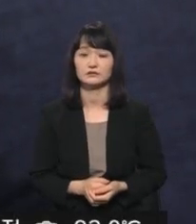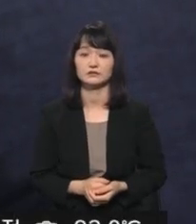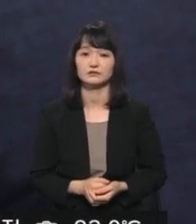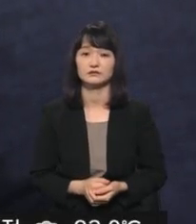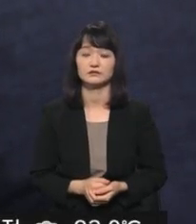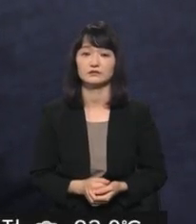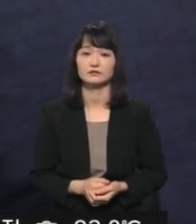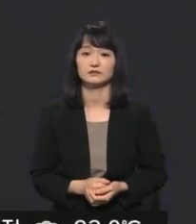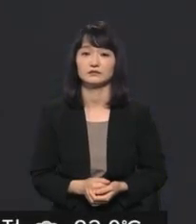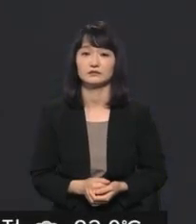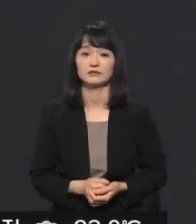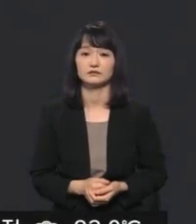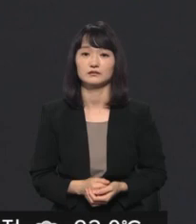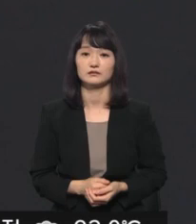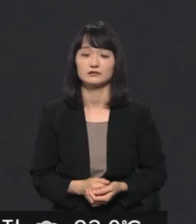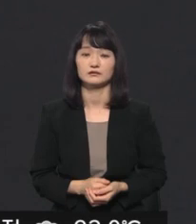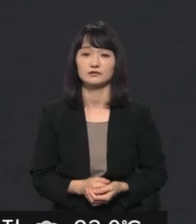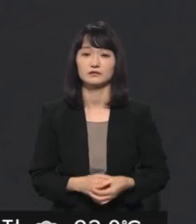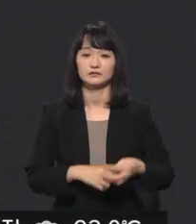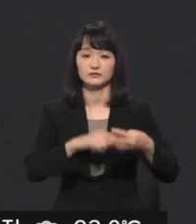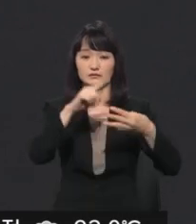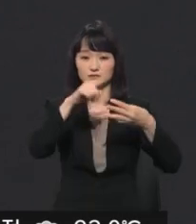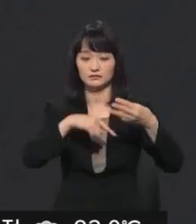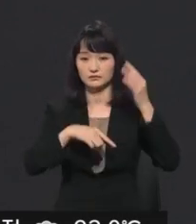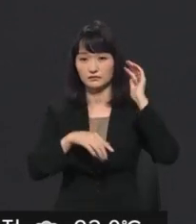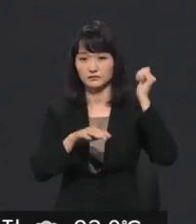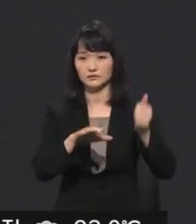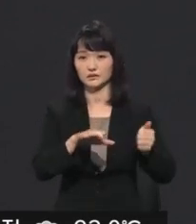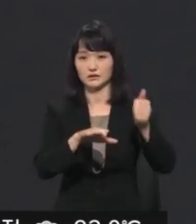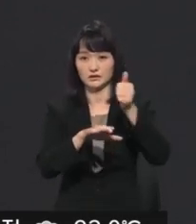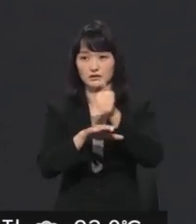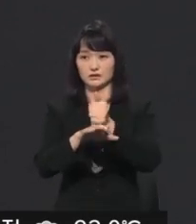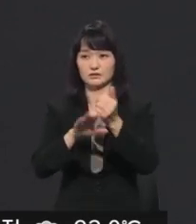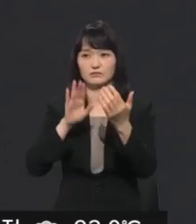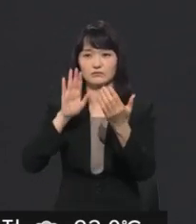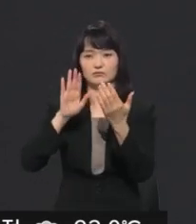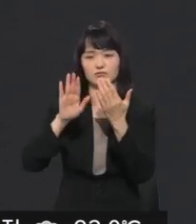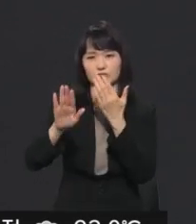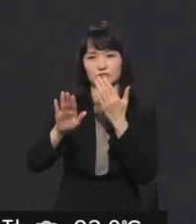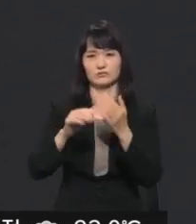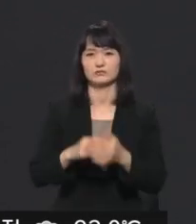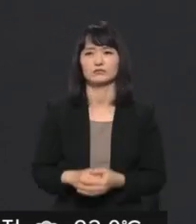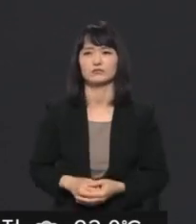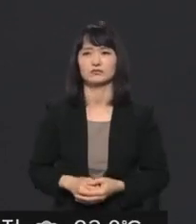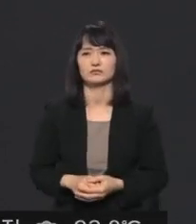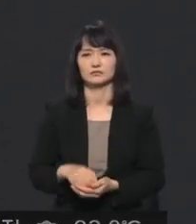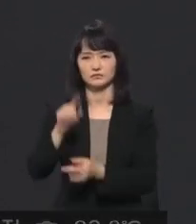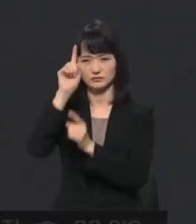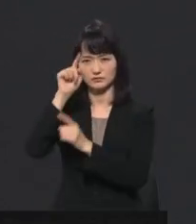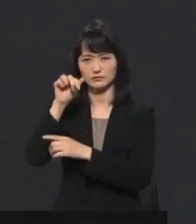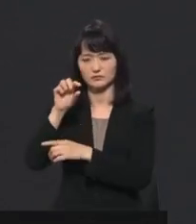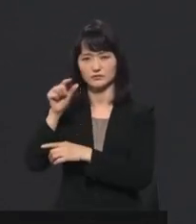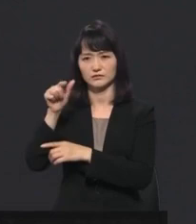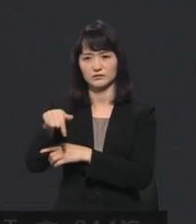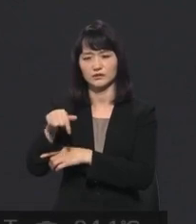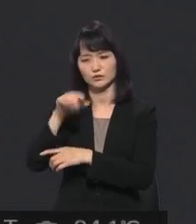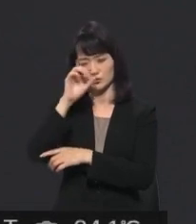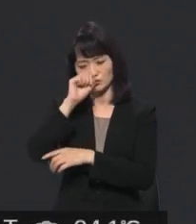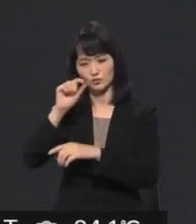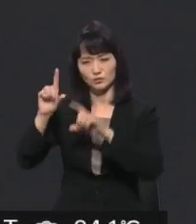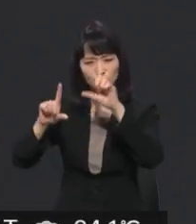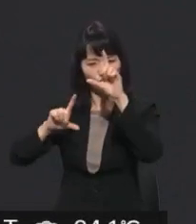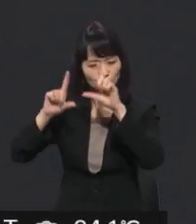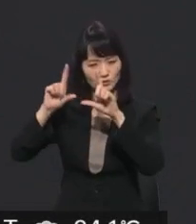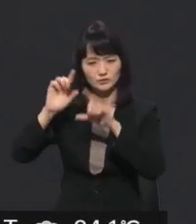증권 해소의 윤석렬 대통이 취임한 6가지 도전은 뭐 그렇게 써 좋은 모습을 보이지 못했다 고 봐요 서로